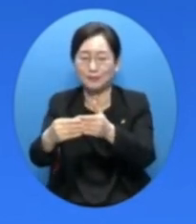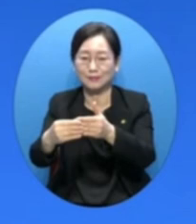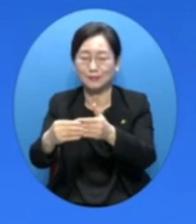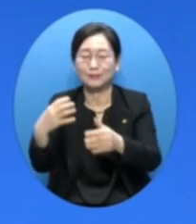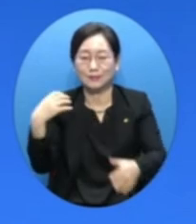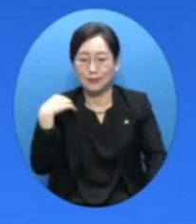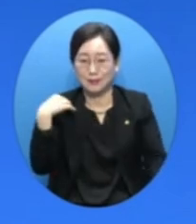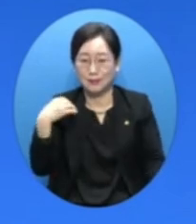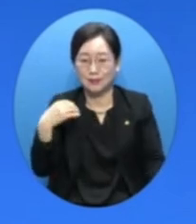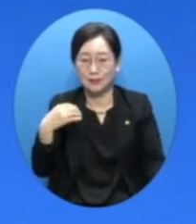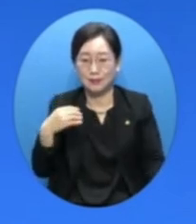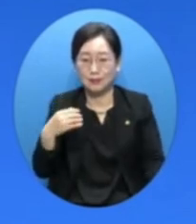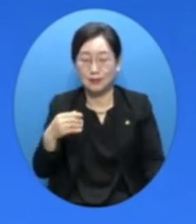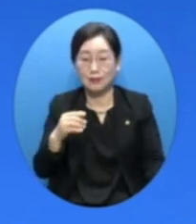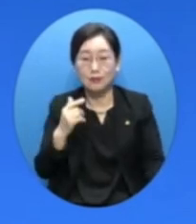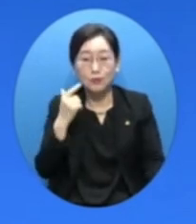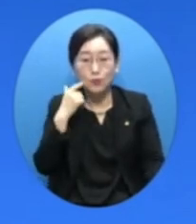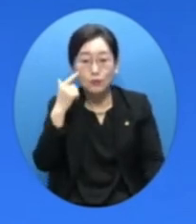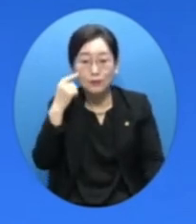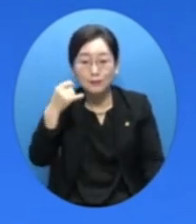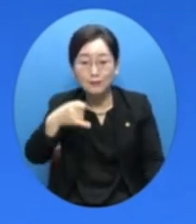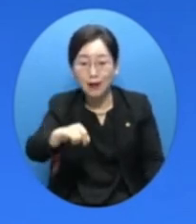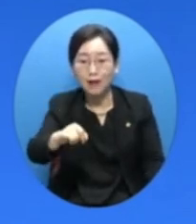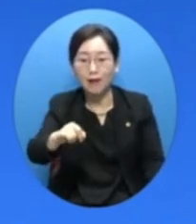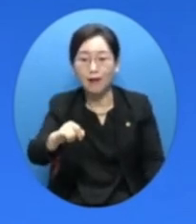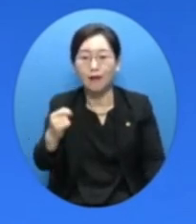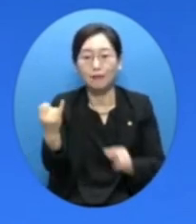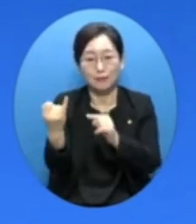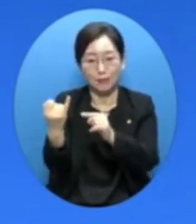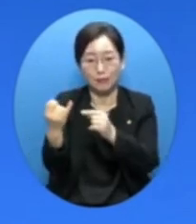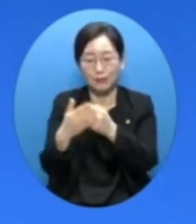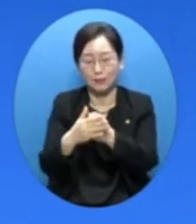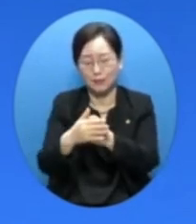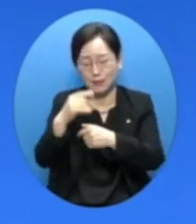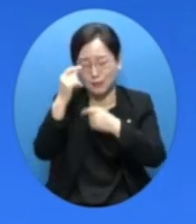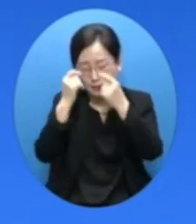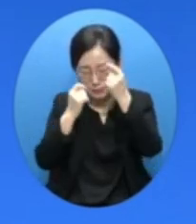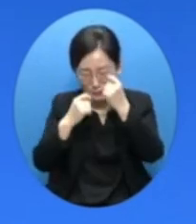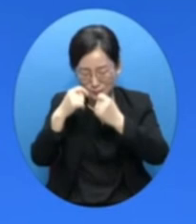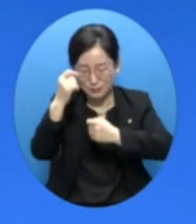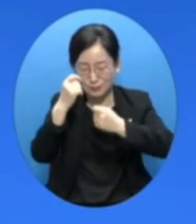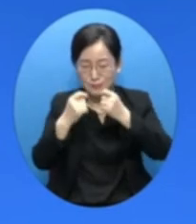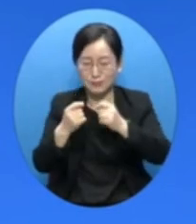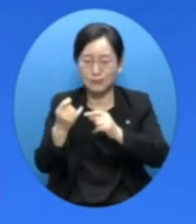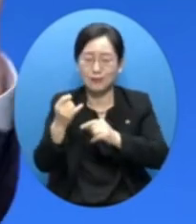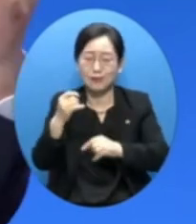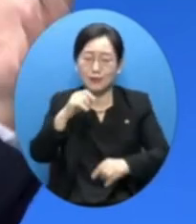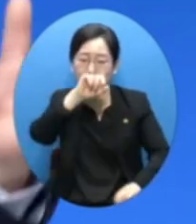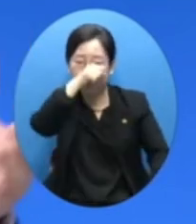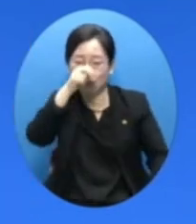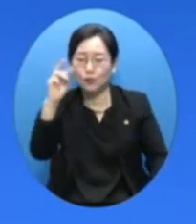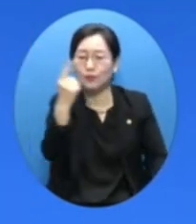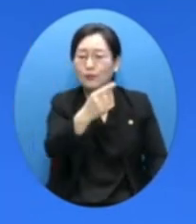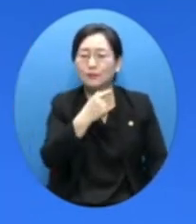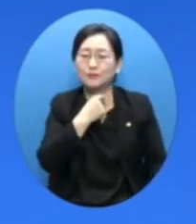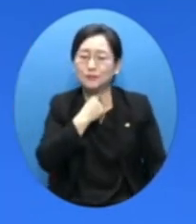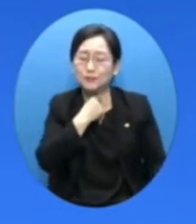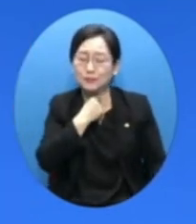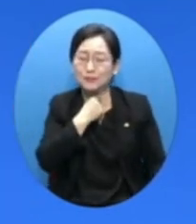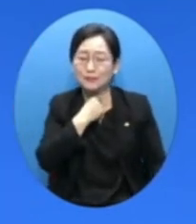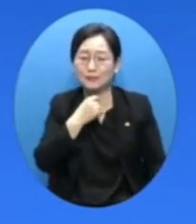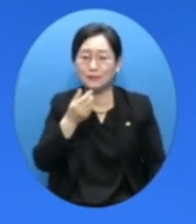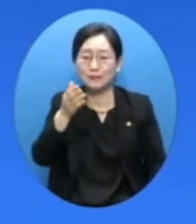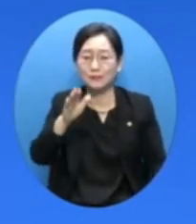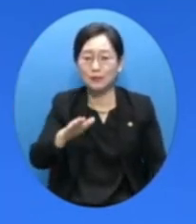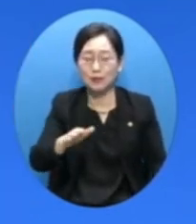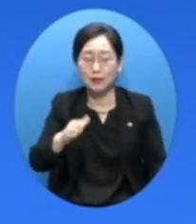목사님 딸이에요. 그래서 이제 가서 기도하니까 이렇게 울면서 본국으로 돌아가고 싶은데 한국에 와서